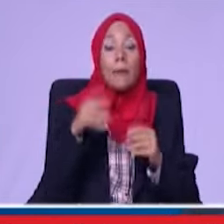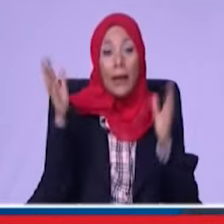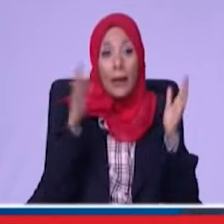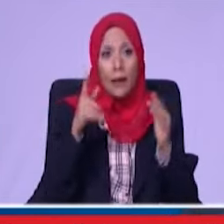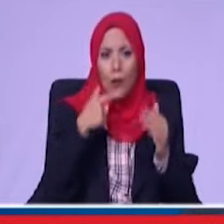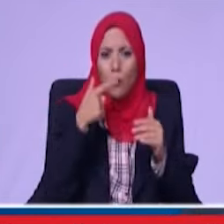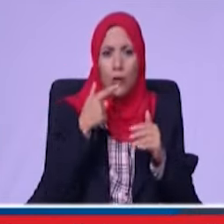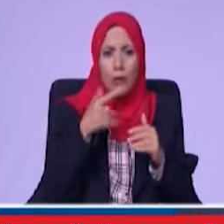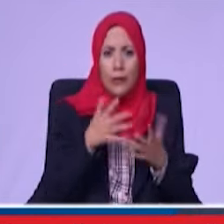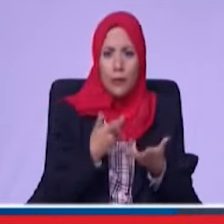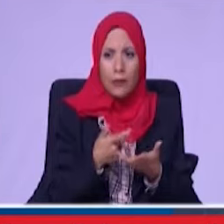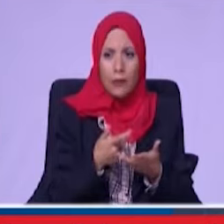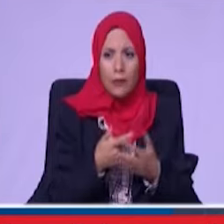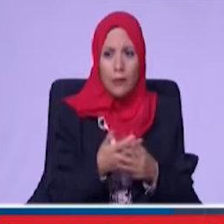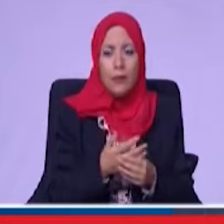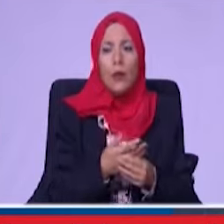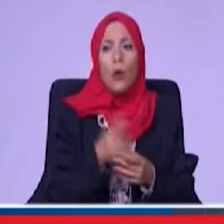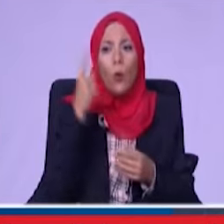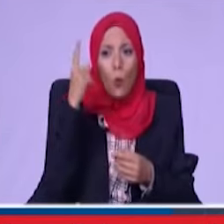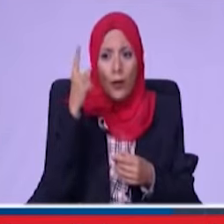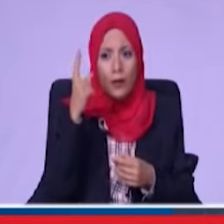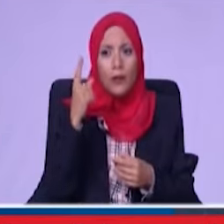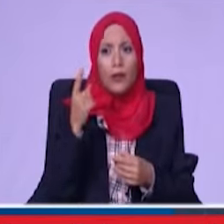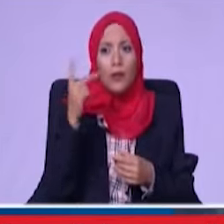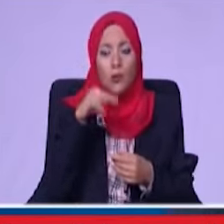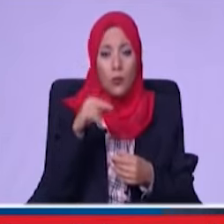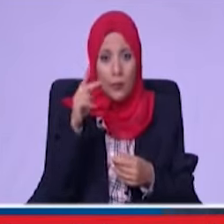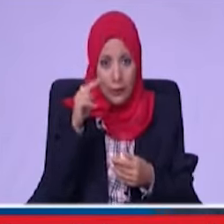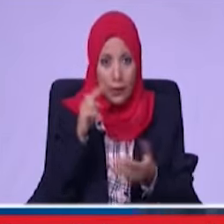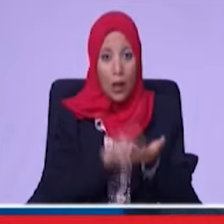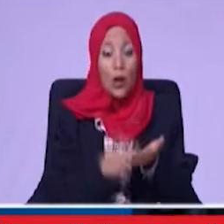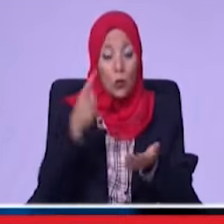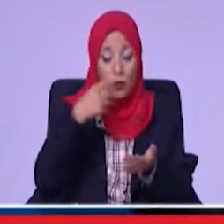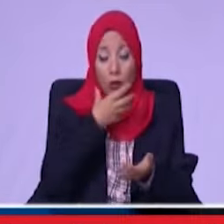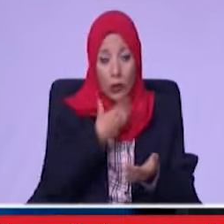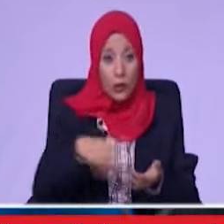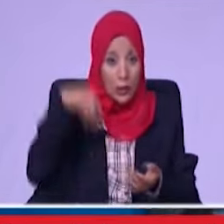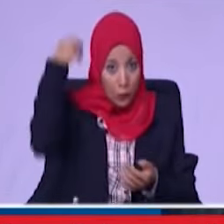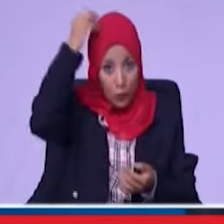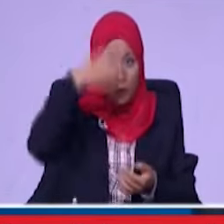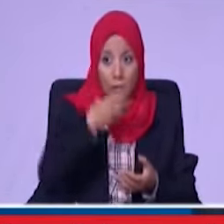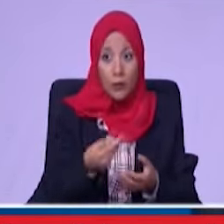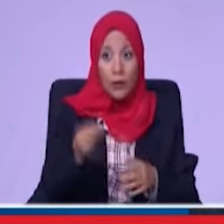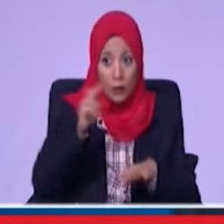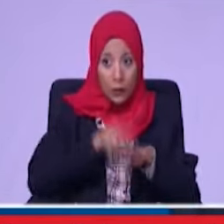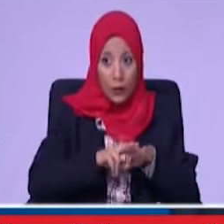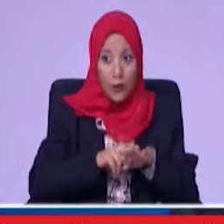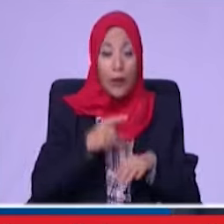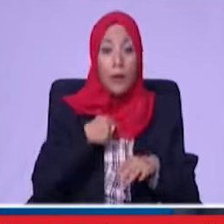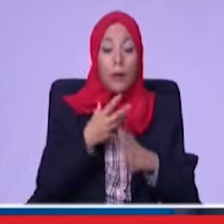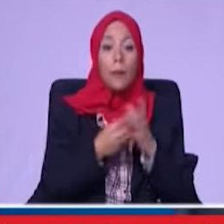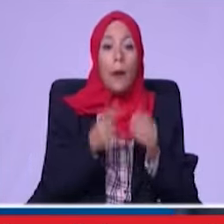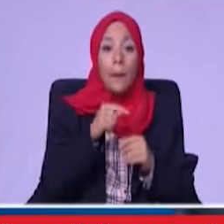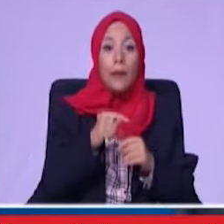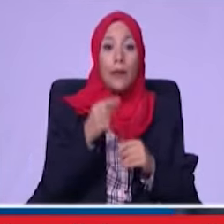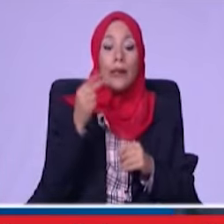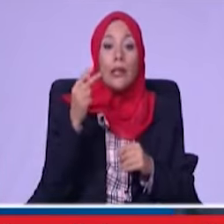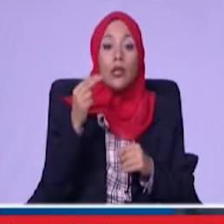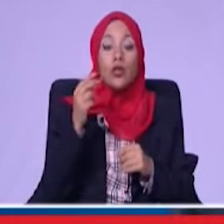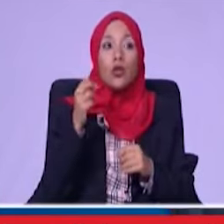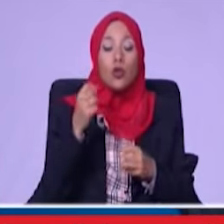رسول الله واثنين؟ قالوا اثنين. واحد؟ قالوا واحد. ثم قال النبي صلى الله عليه وسلم والذي نفس محمد بيده إن السقط